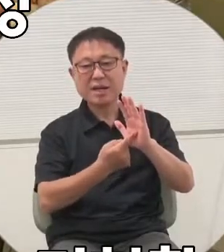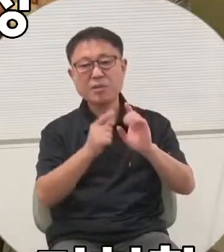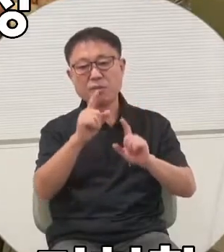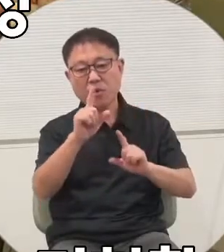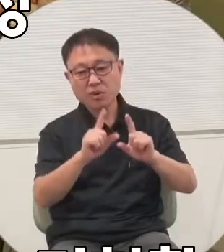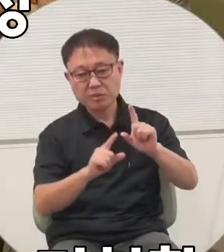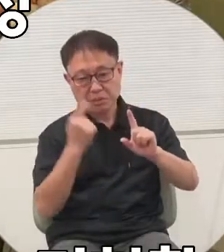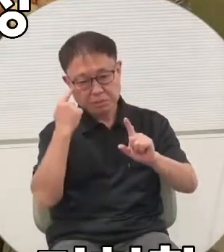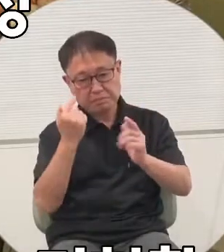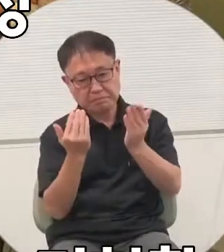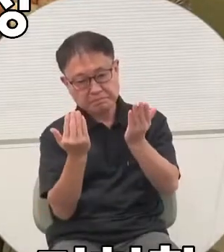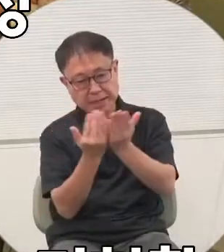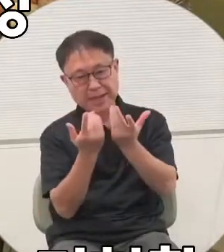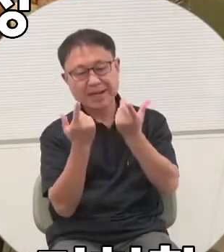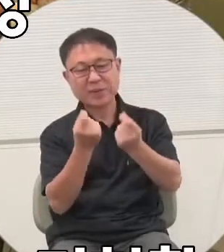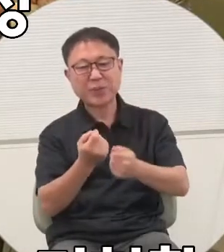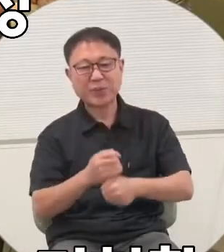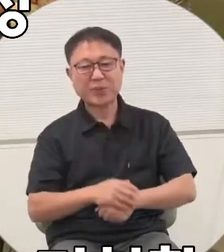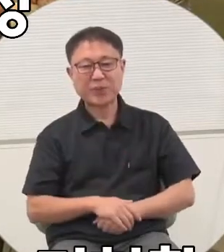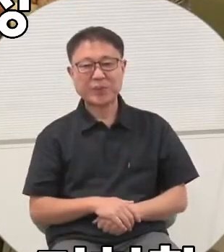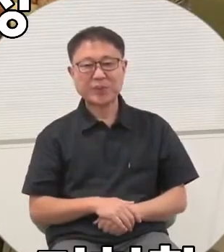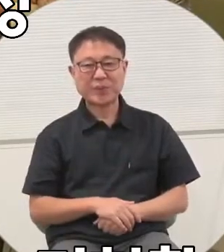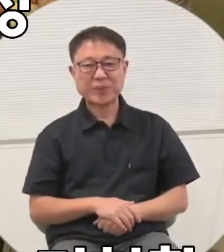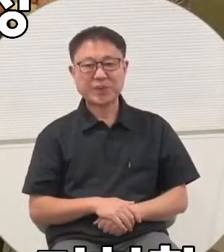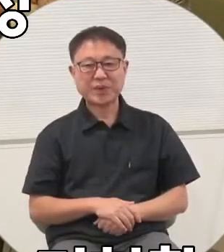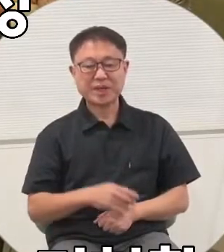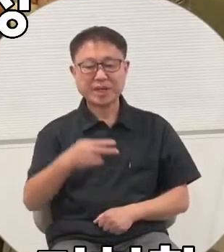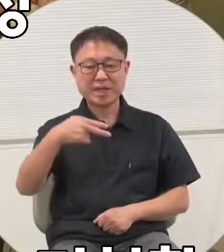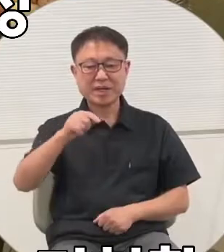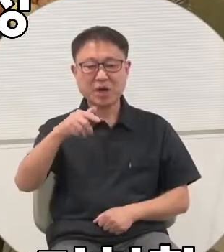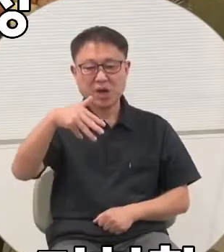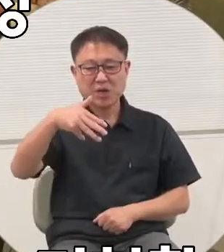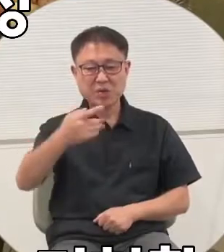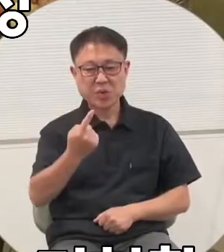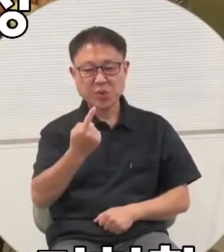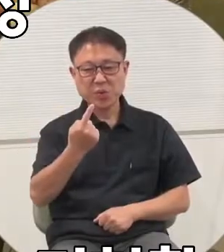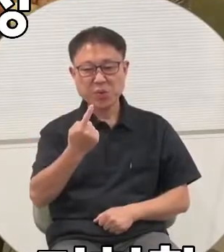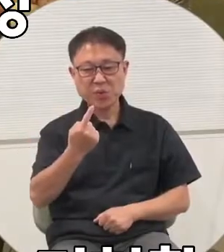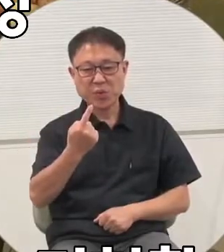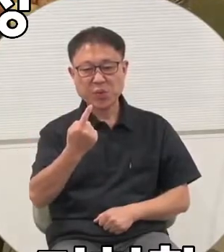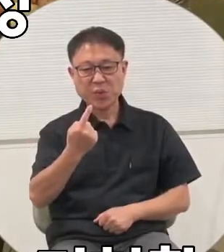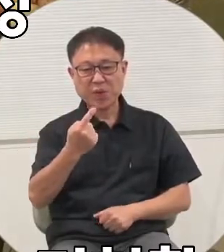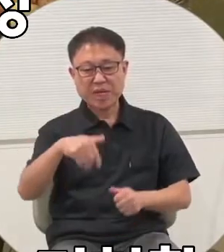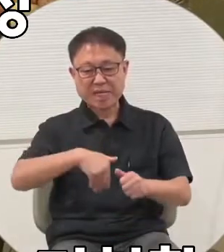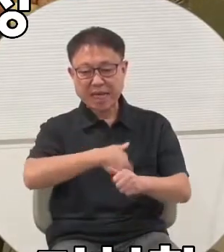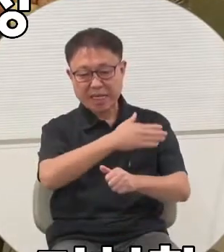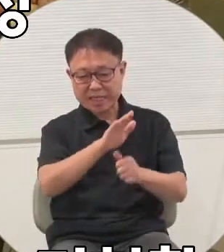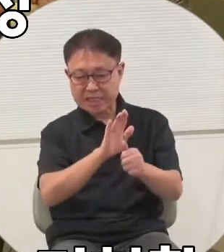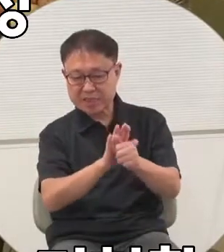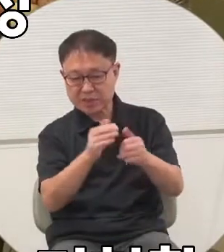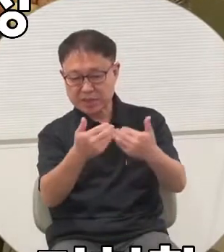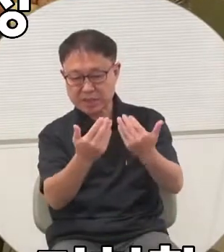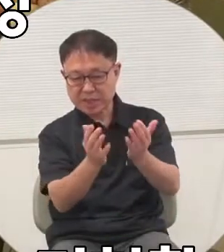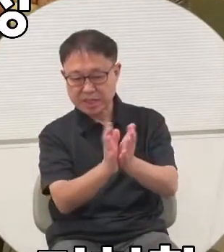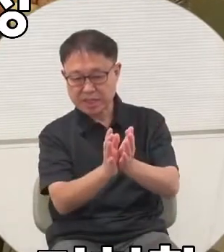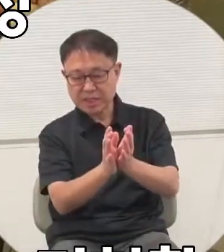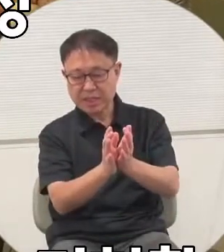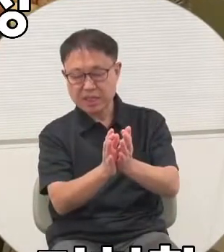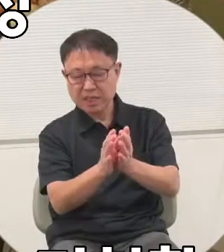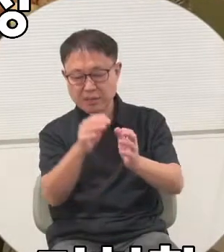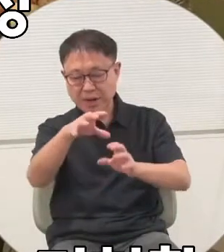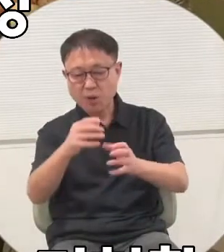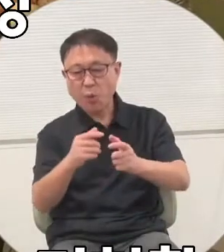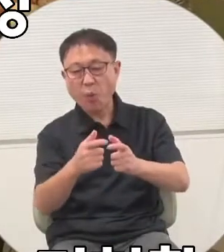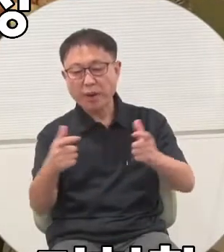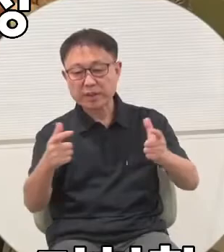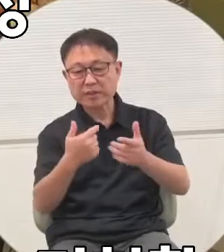잘 매칭이 됐던 것 같고, 그래서 저희 서초마을 이제 생태계 지원단에서 서초구의 마을 공동체 활성화에 대한